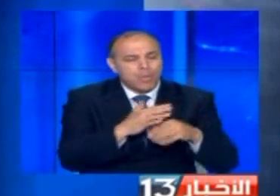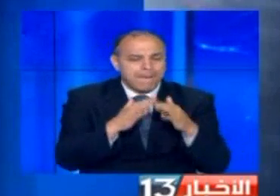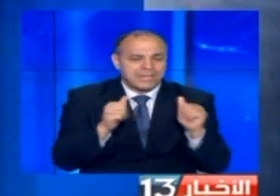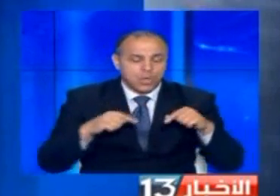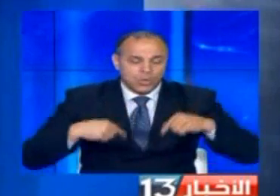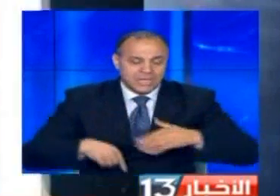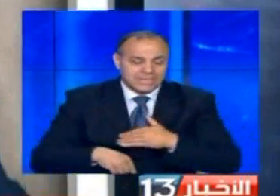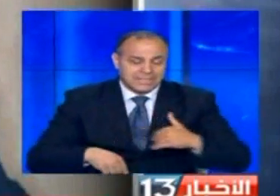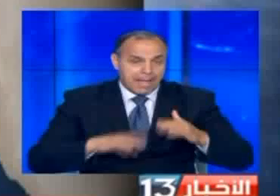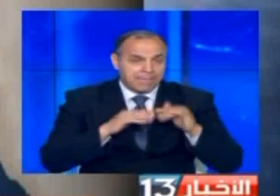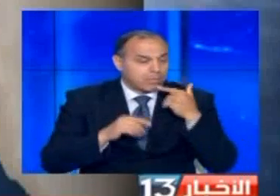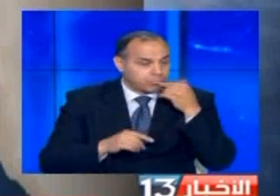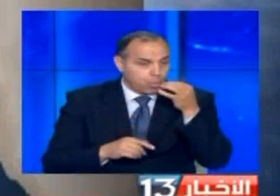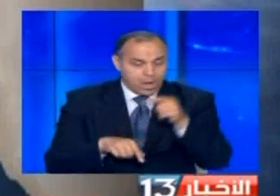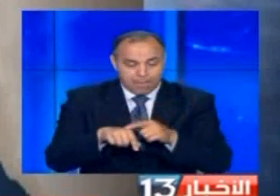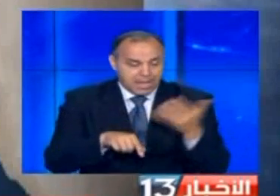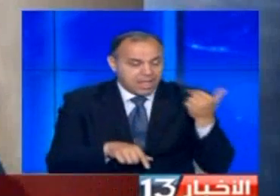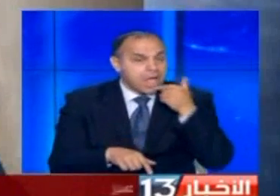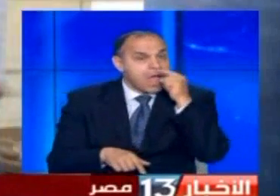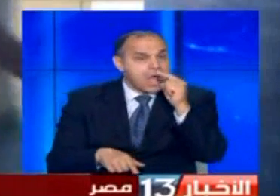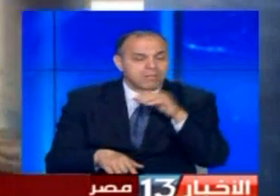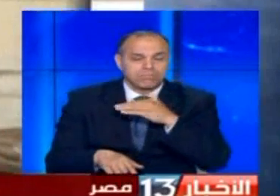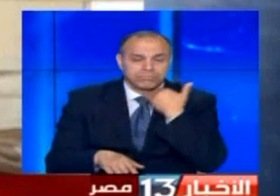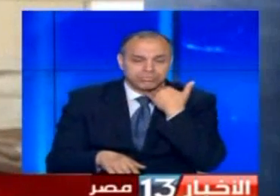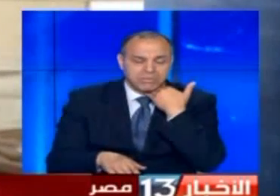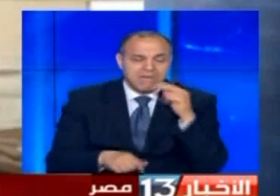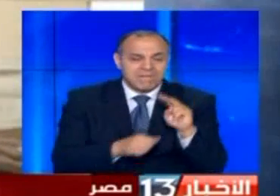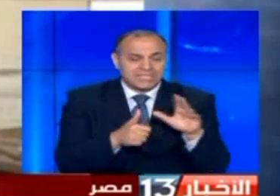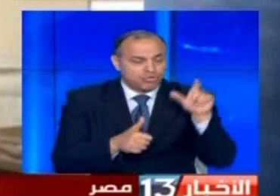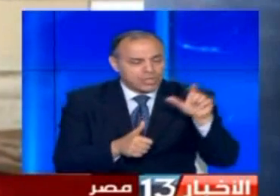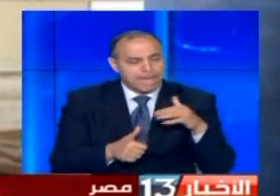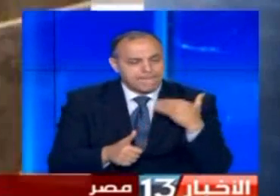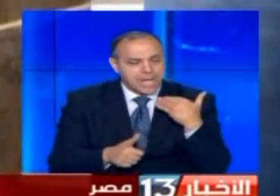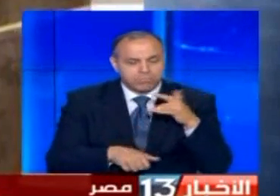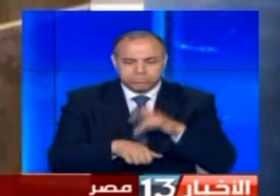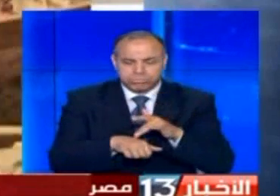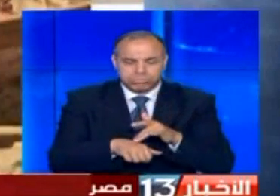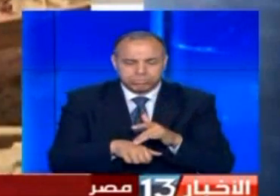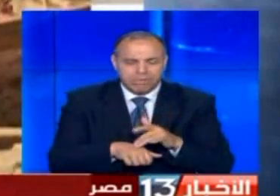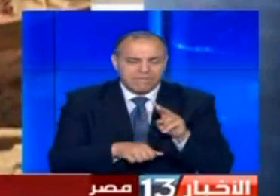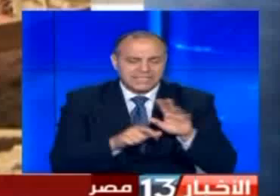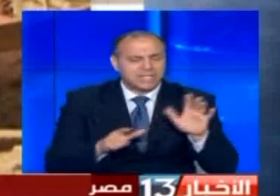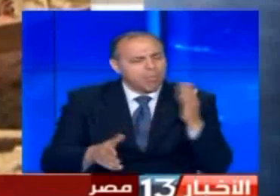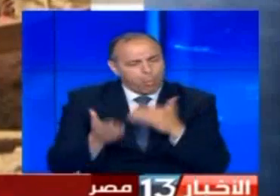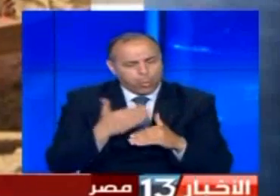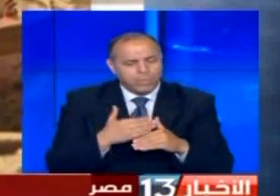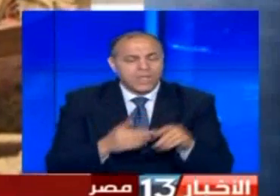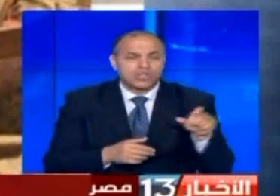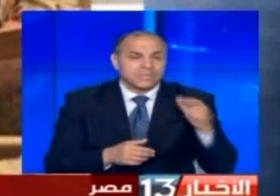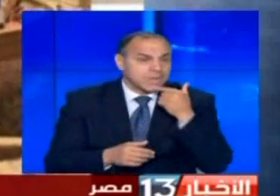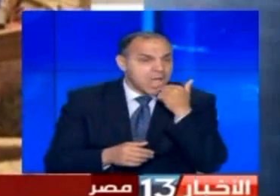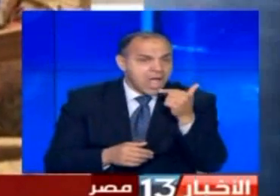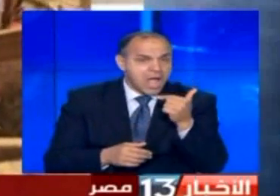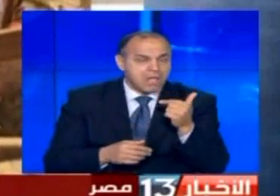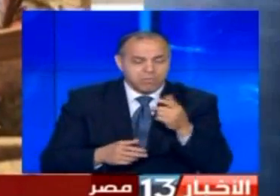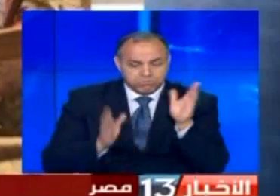وزاره الصحه المصريه افادت في وقت سابق بمقتل 26 شخصا واصابه 27 اخرين واضافت